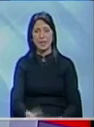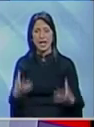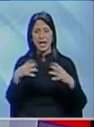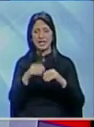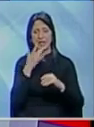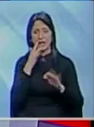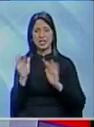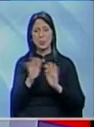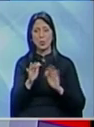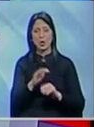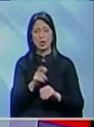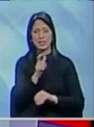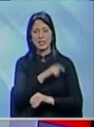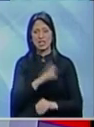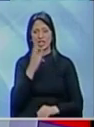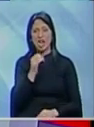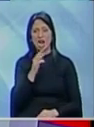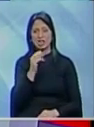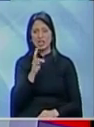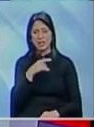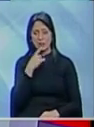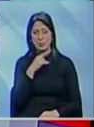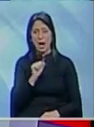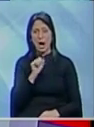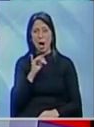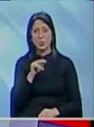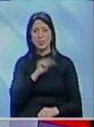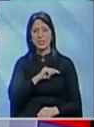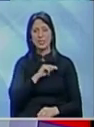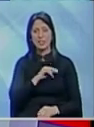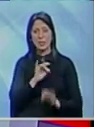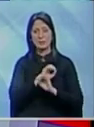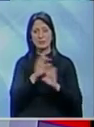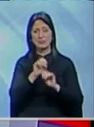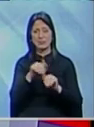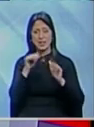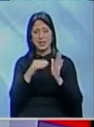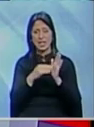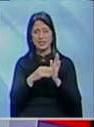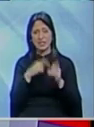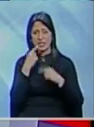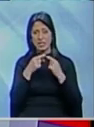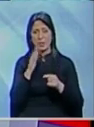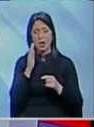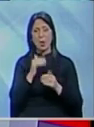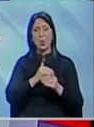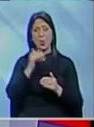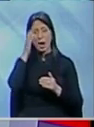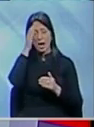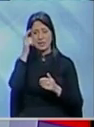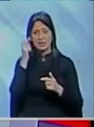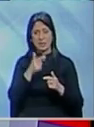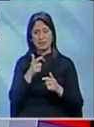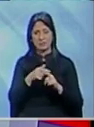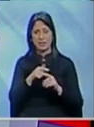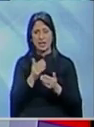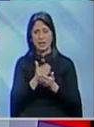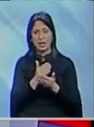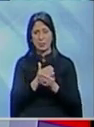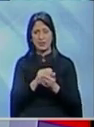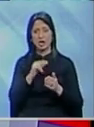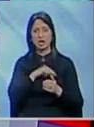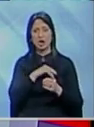ერთიანი ნაციონალური მოძრაობის წევრი დიმიტრი შაშკინი აცხადებს, რომ აუდიტი სამსახურის მიერ გამოქვეყნებულ დასკვნას, სადაც საუბარია, რომ უმაღლესი განათლების პრიორიტეტული